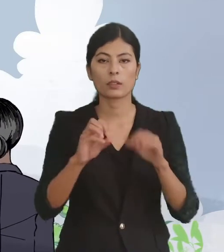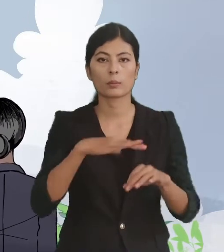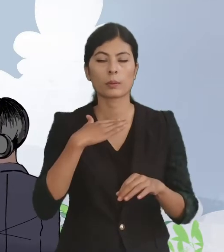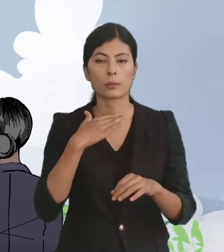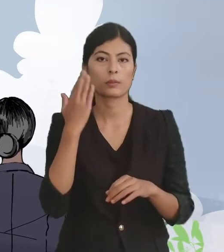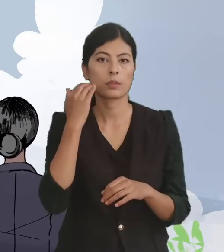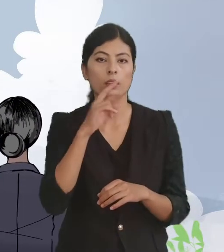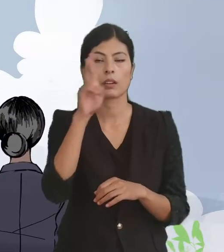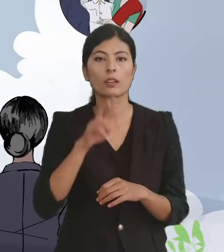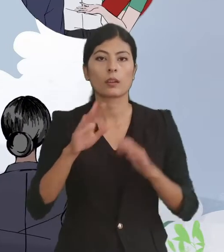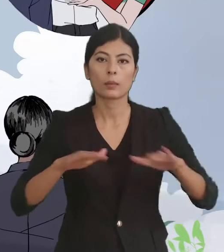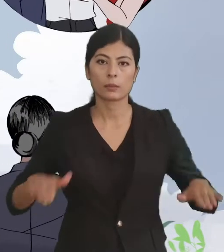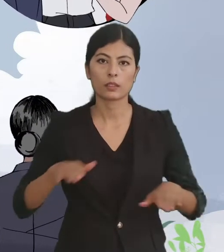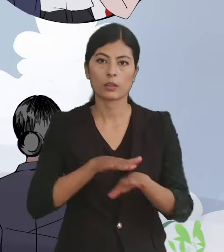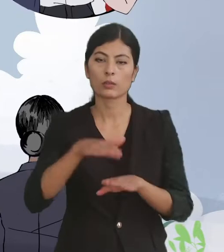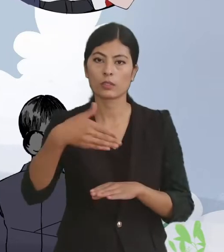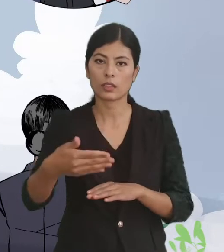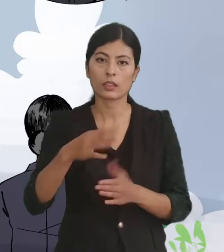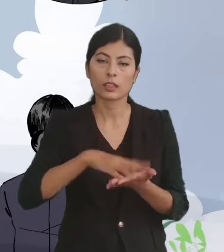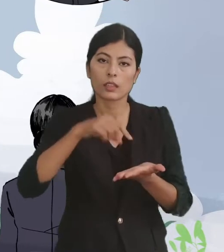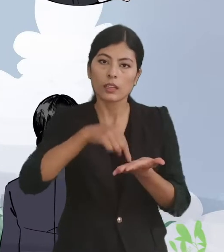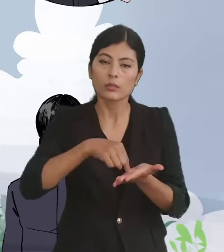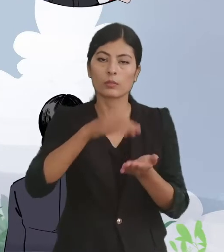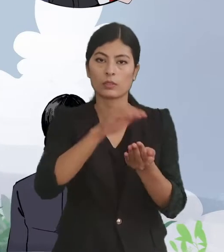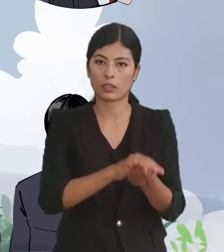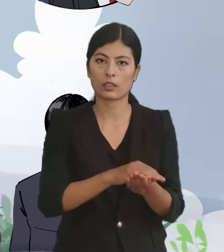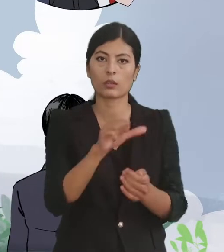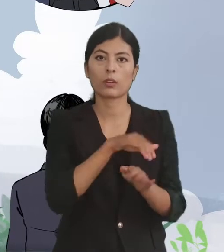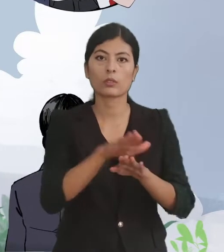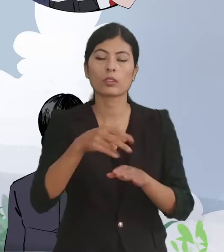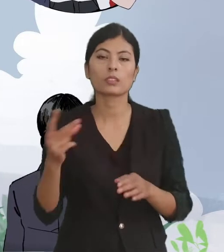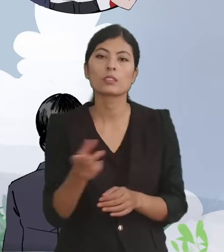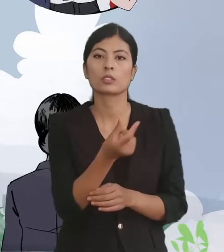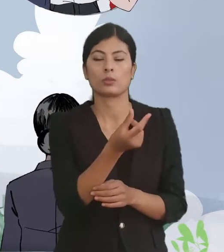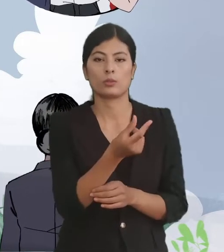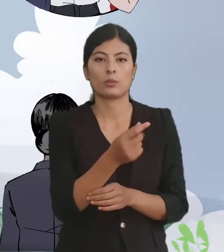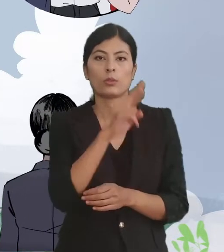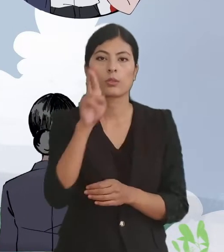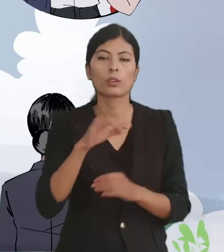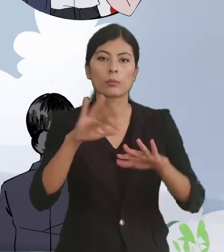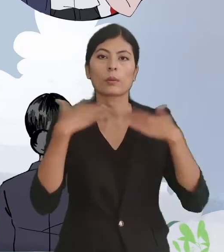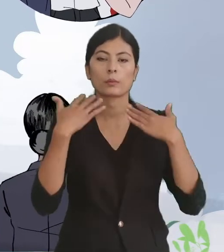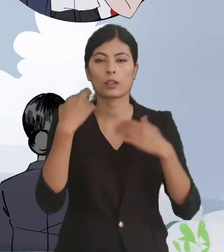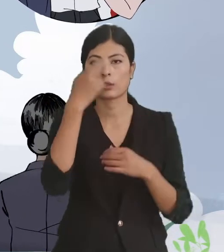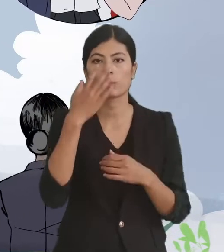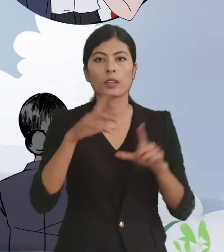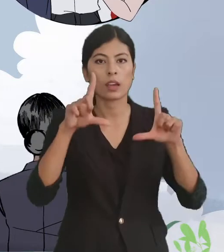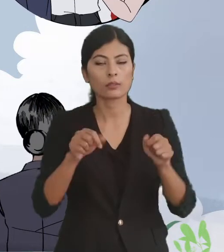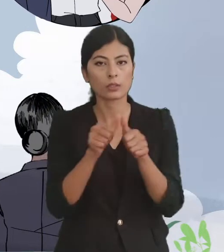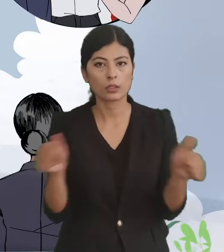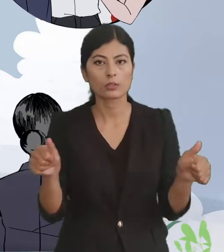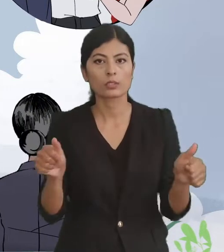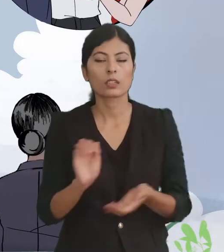महिला तथा बालबालिकाकन ध्यानमा राखी उनुकन छाँटा र निको हरिकन आवश्यकता अनुसारका सेवा पुर्याउनका निम्ति